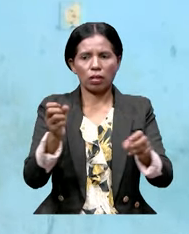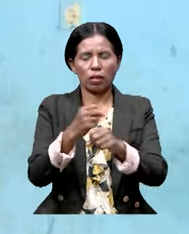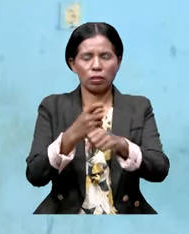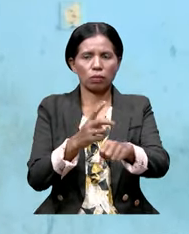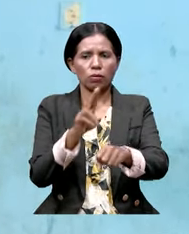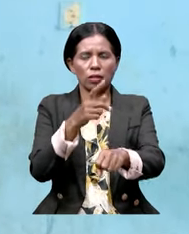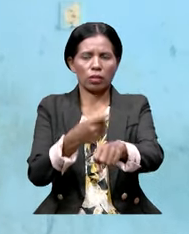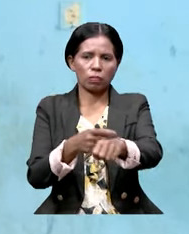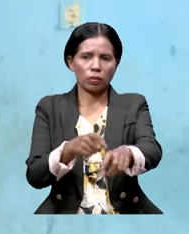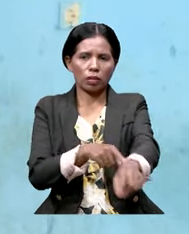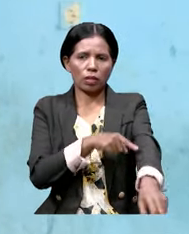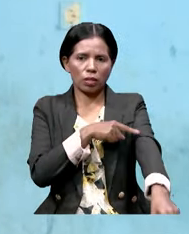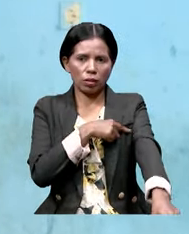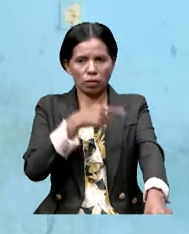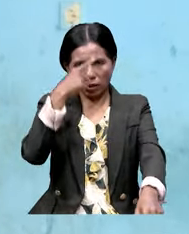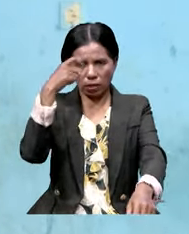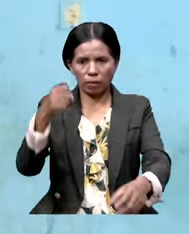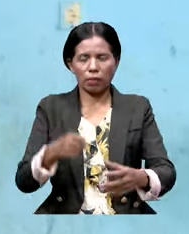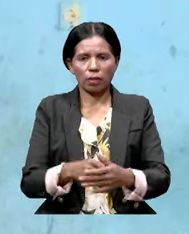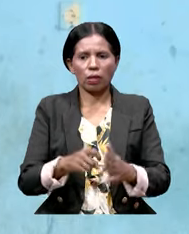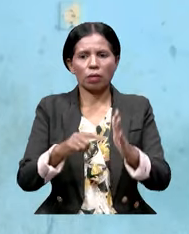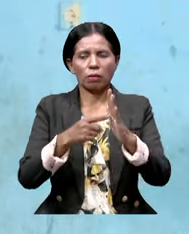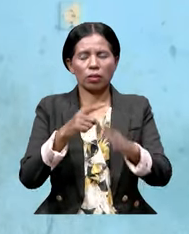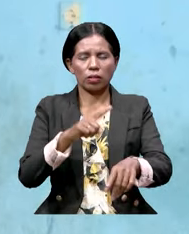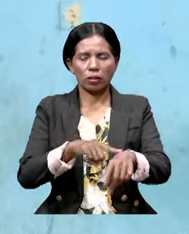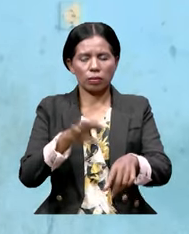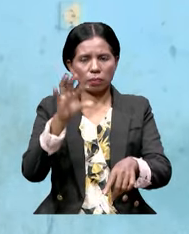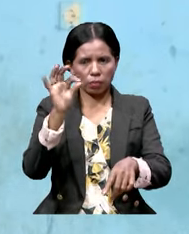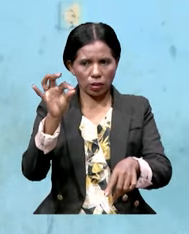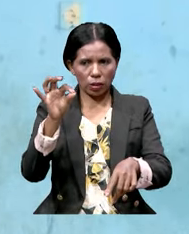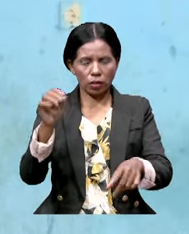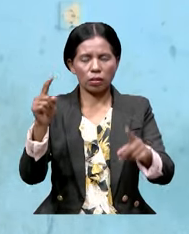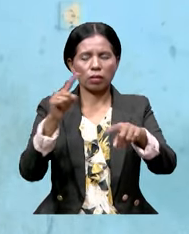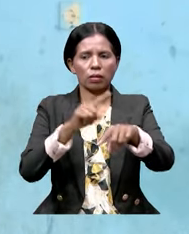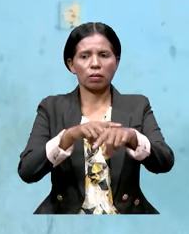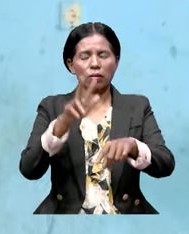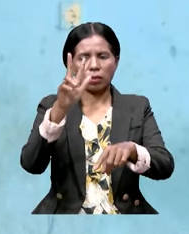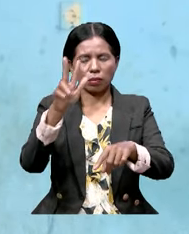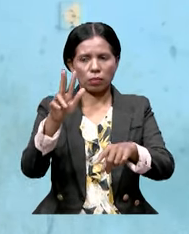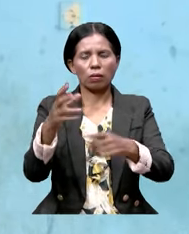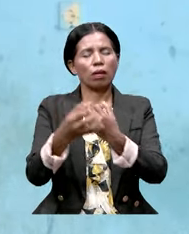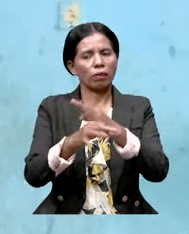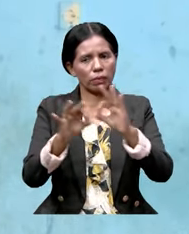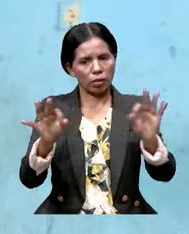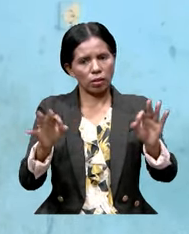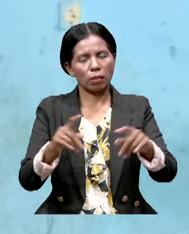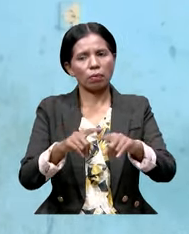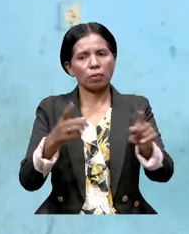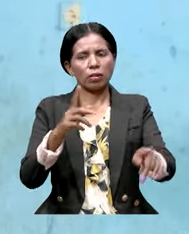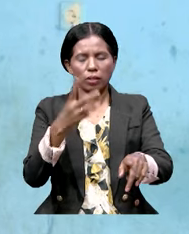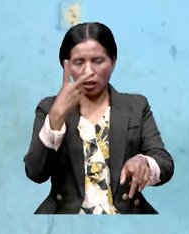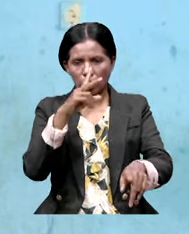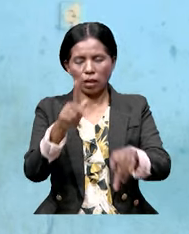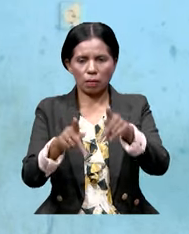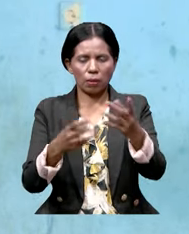tempo tamba hahu ho situ kusia tukutolu remata. Abe itare komunidade barak